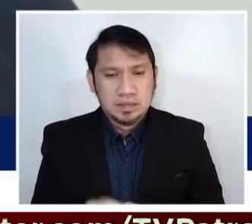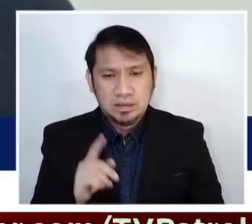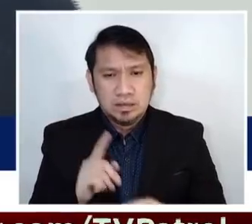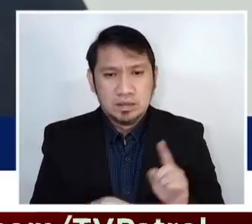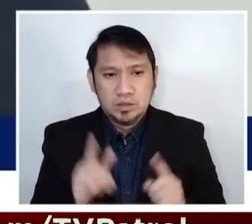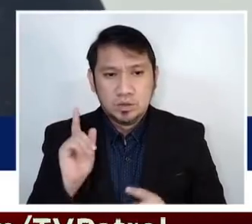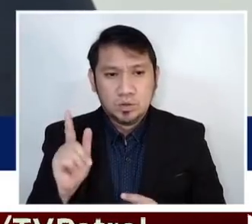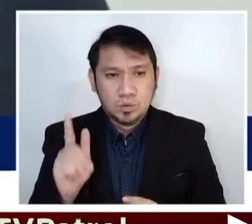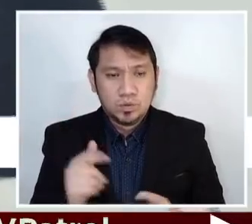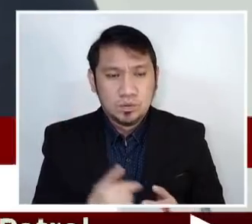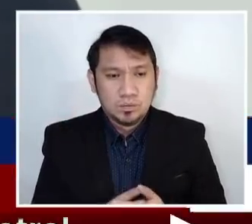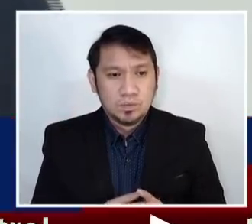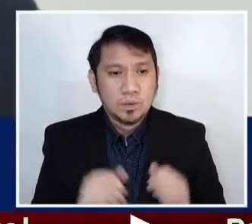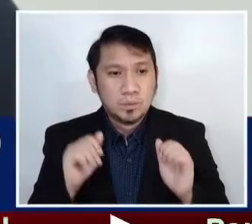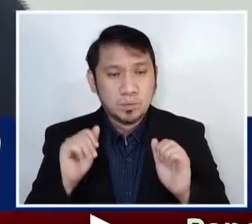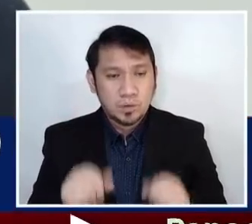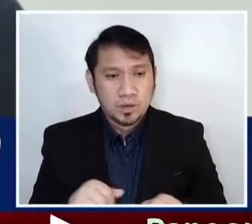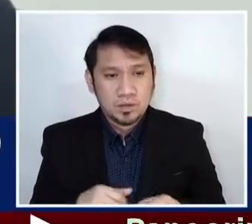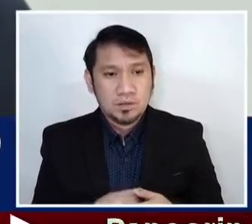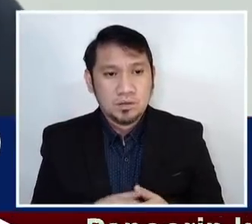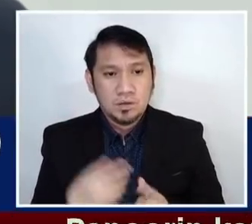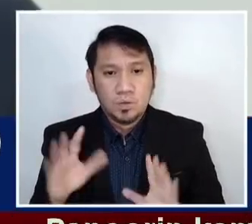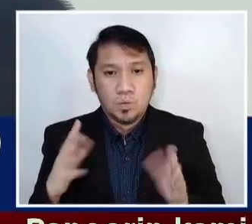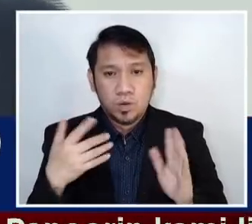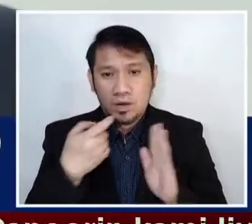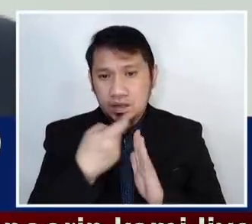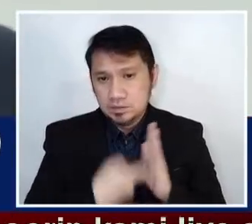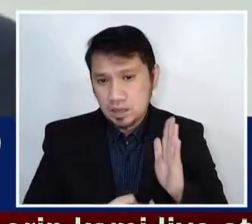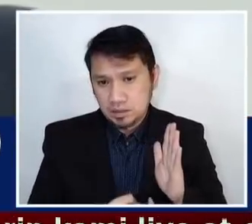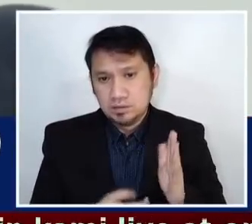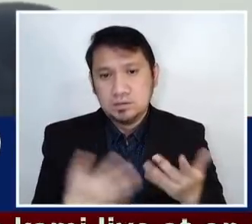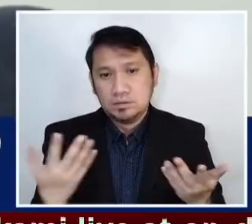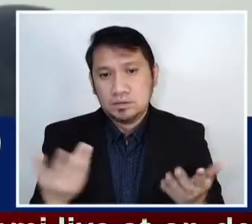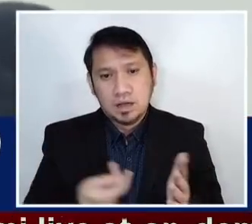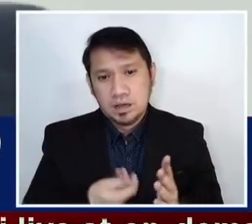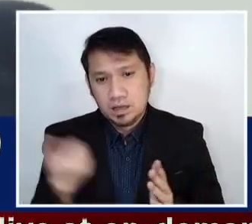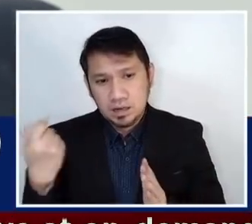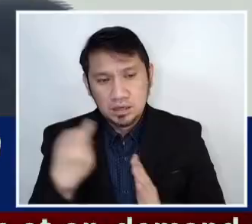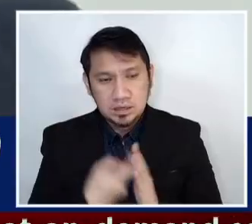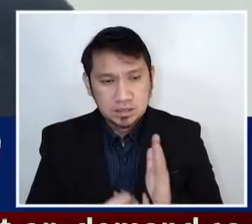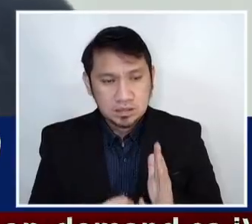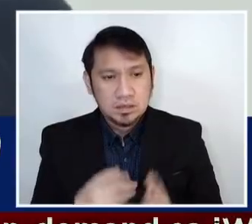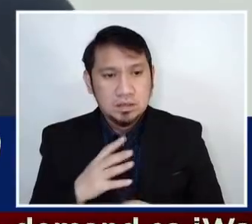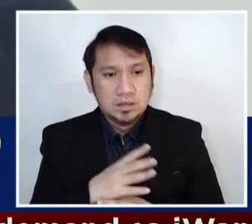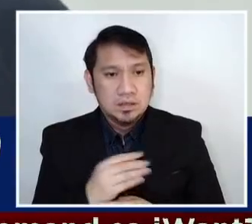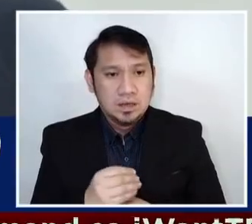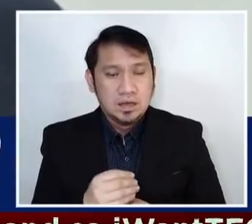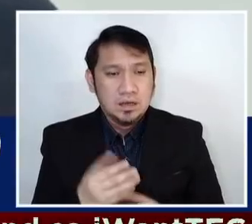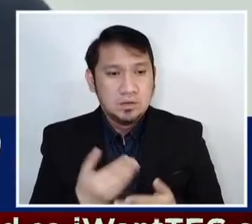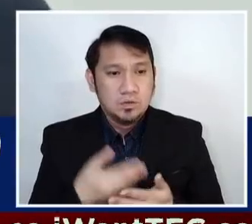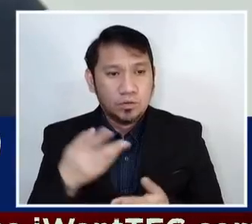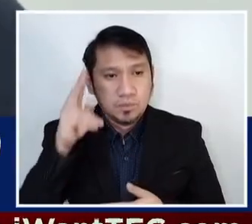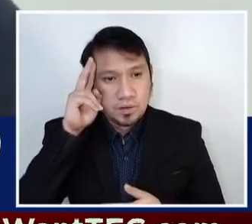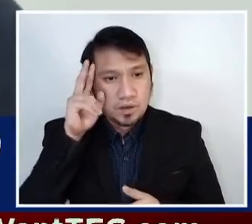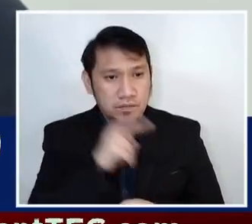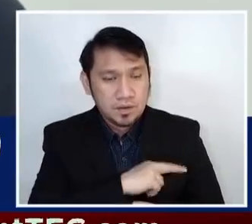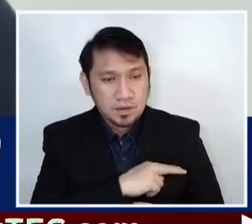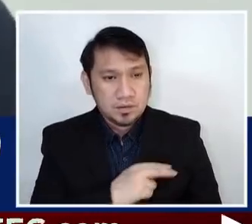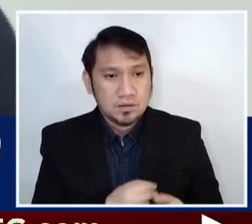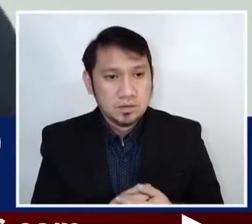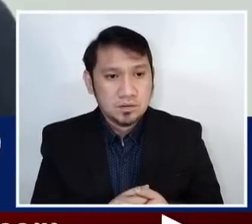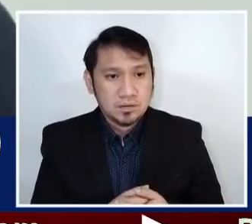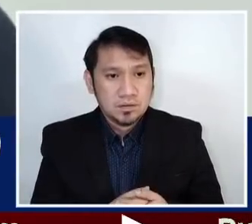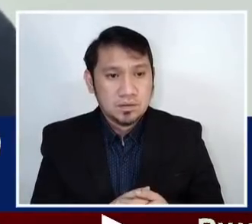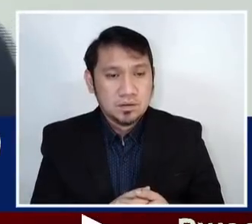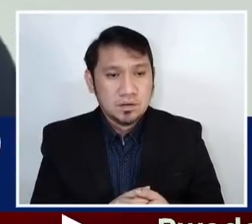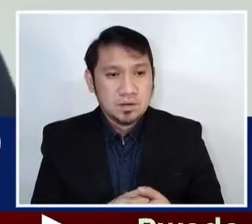Pwede kung ano, kung walang buwis at bumili ka sa Vietnam. So, patayin mo na